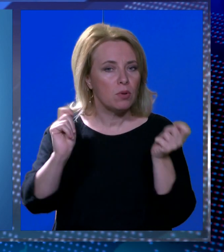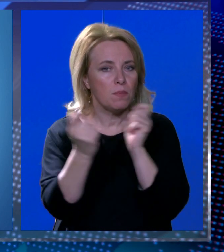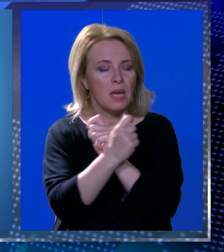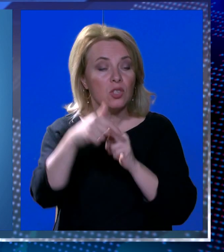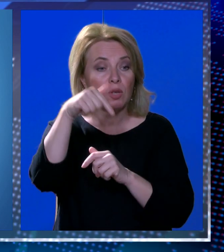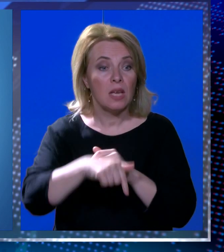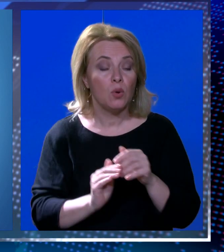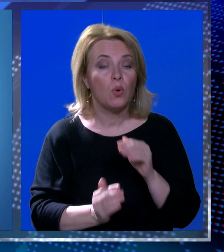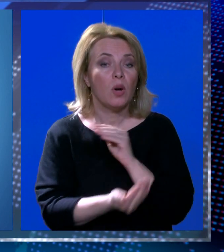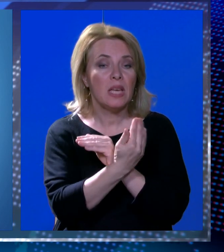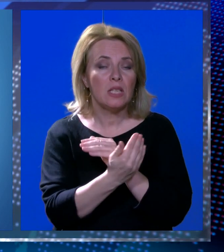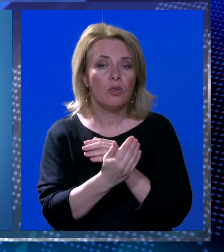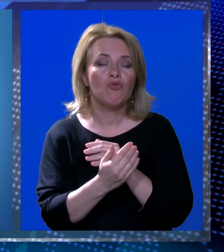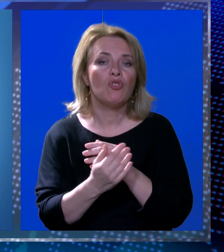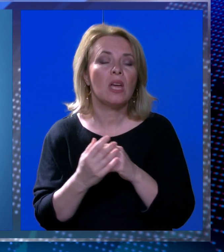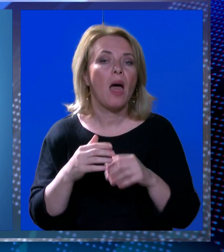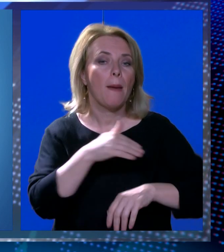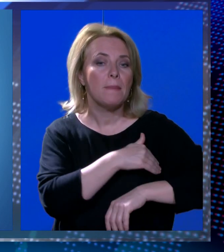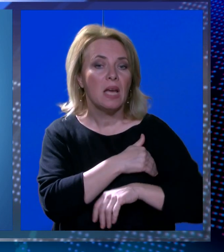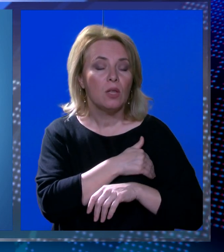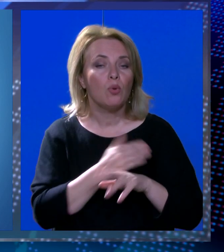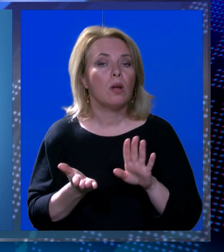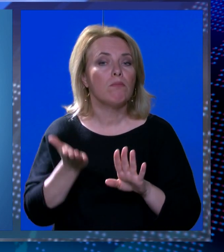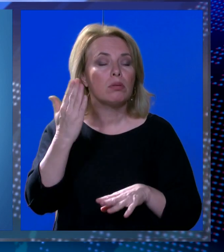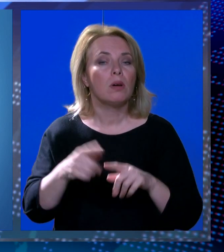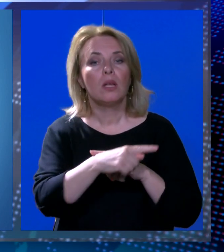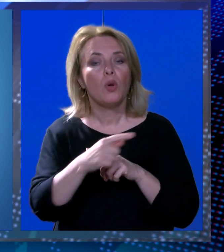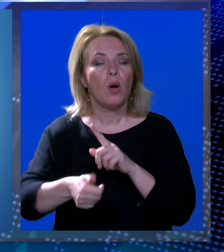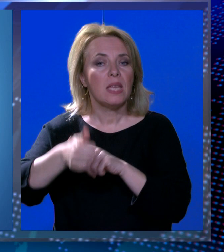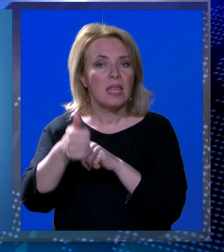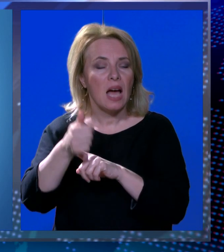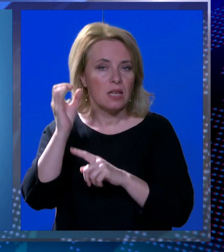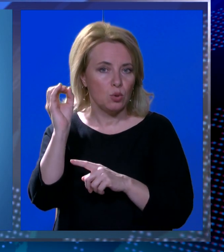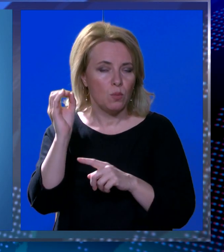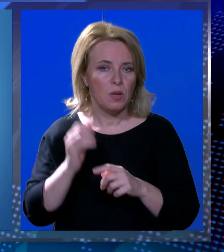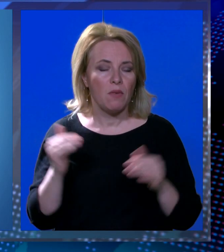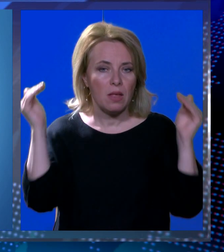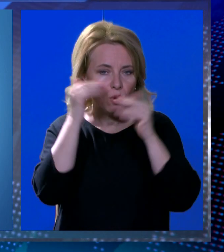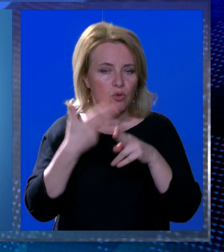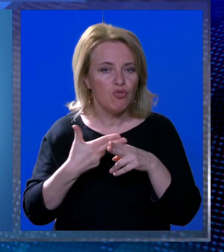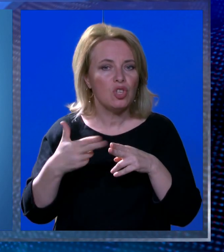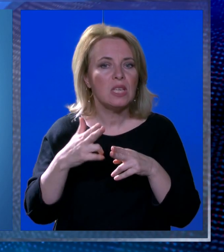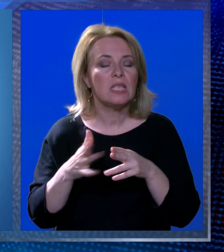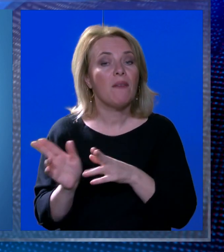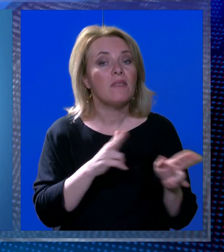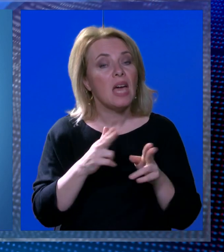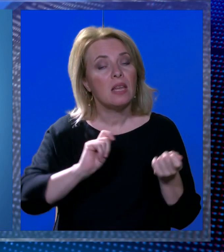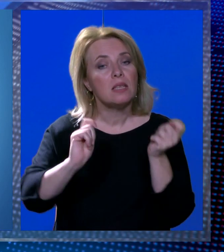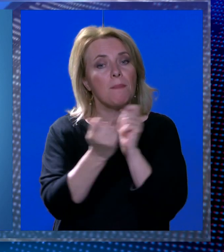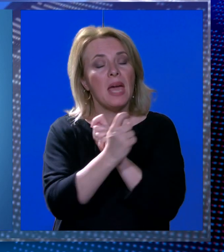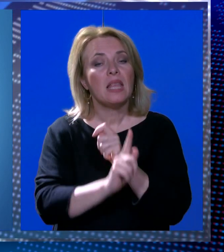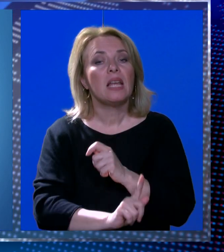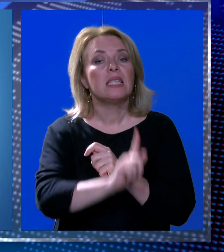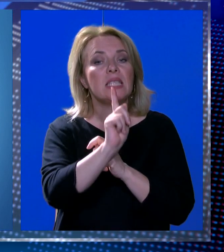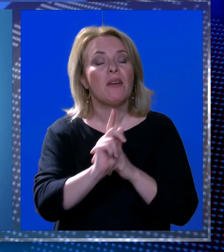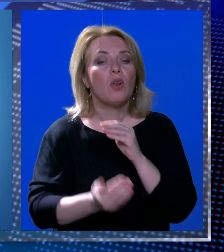okrenuti na jugoistočni, a temperatura uz uglavnom sunčano vrijeme će porasti do 11 Celzijevi stupnjeva. Noć vedra, vjetar ponovno